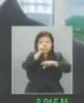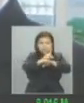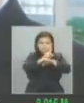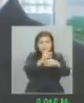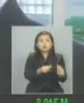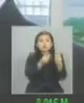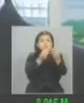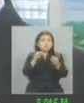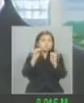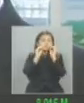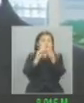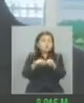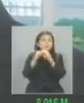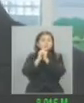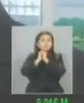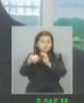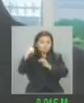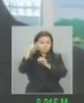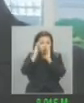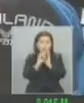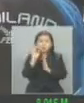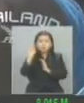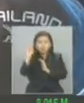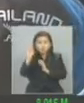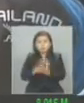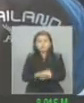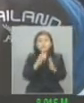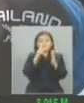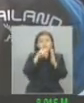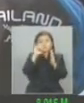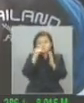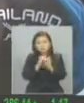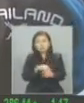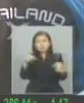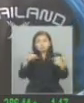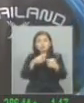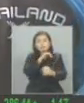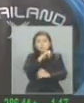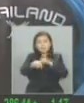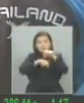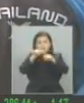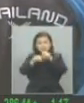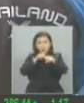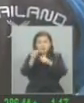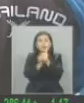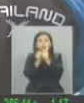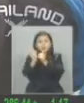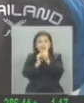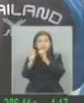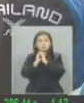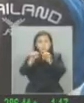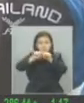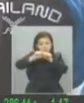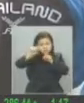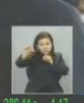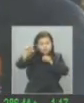ชุดเตรียมซีเกมนำโดยจันเพ็งนนทศิลป์จุฑาทิพย์บดีพันธ์เดินทางเข้าร่วมการแข่งขันจักรยานทางไกล